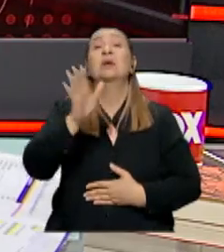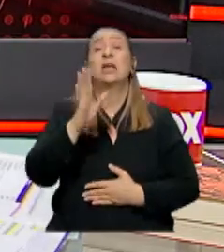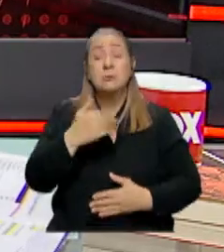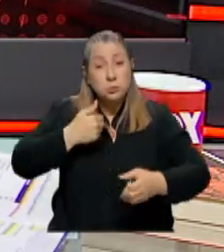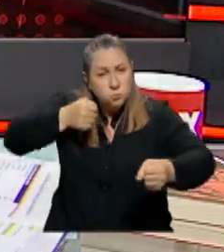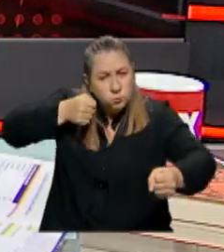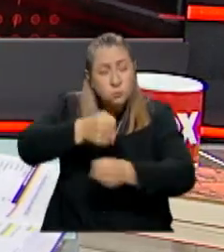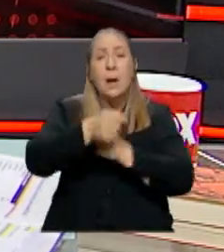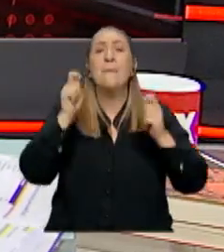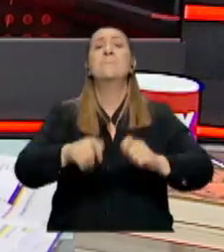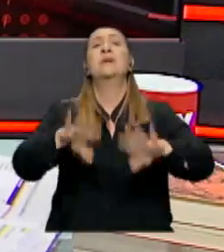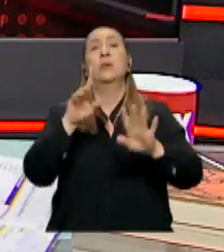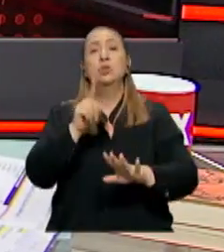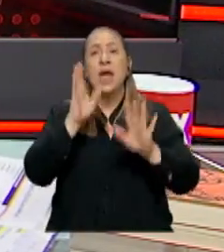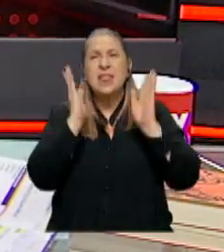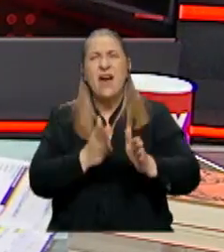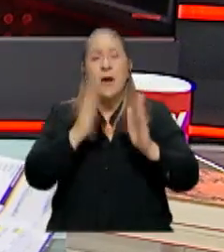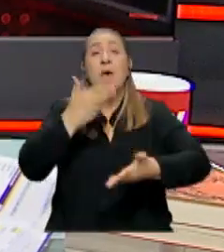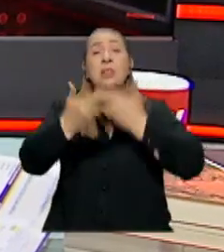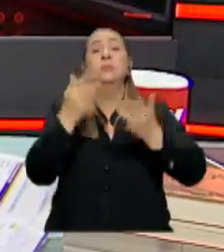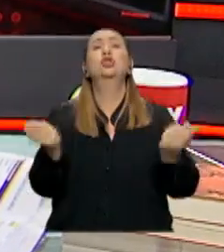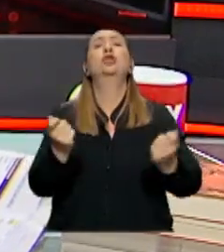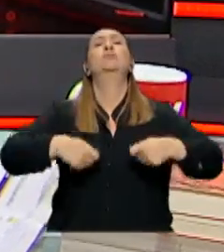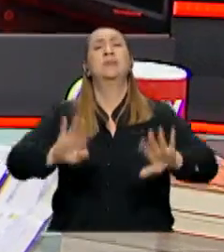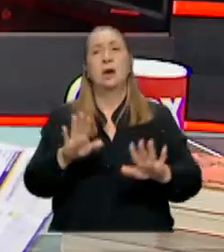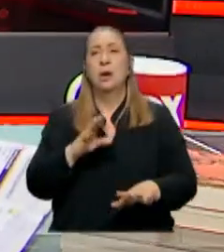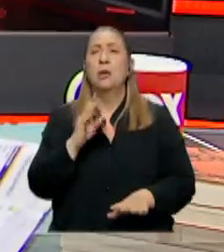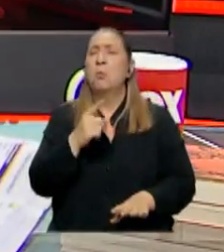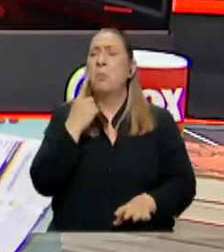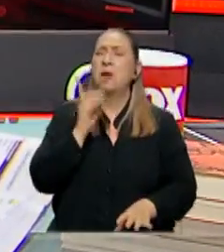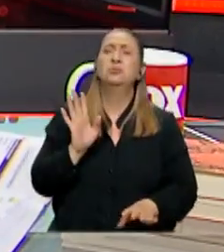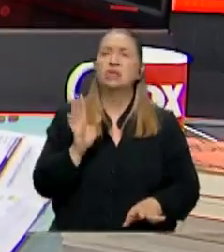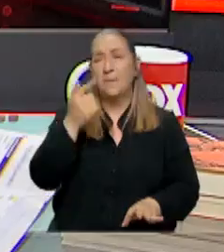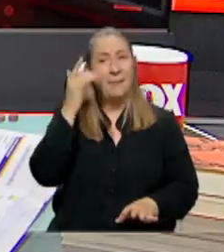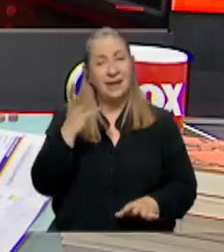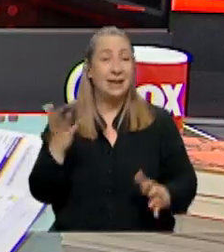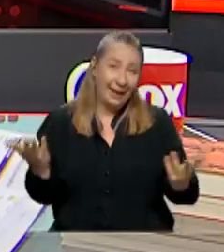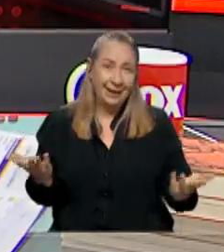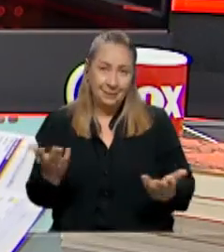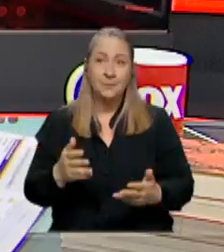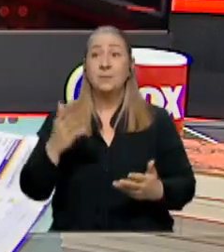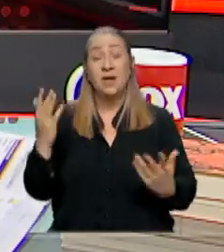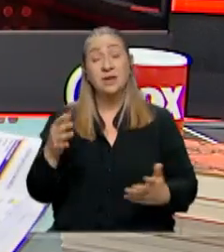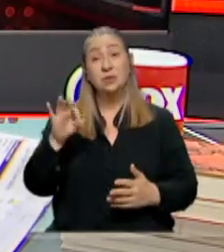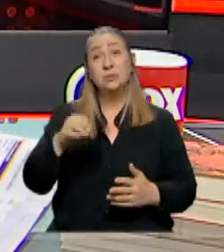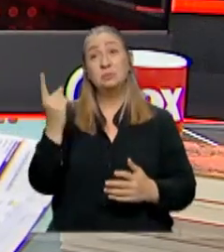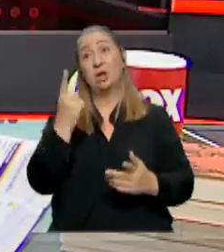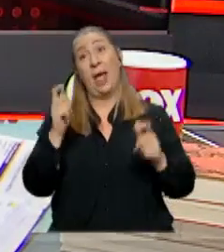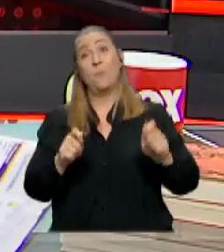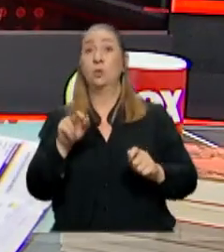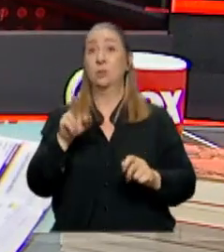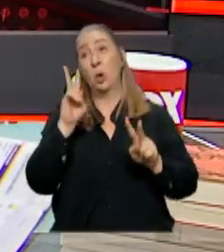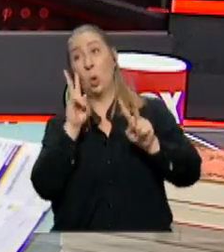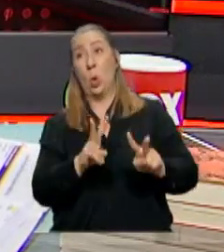ısrar etmesek, sürekli bunu anlatmaya çalışmasak oralı olmayacaklar belki de. Efendim işte şimdi bir şeyler yapıyormuş